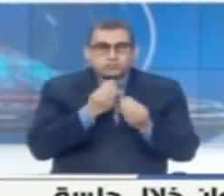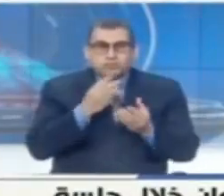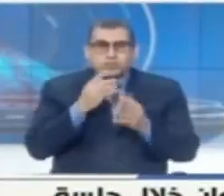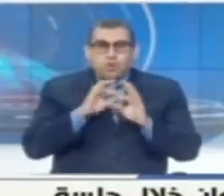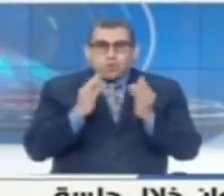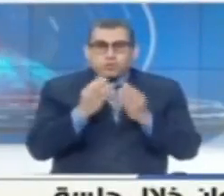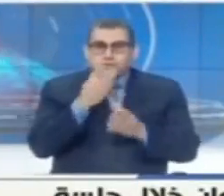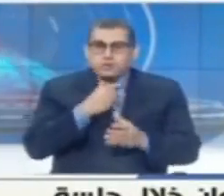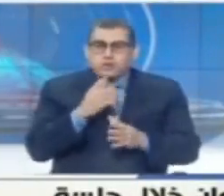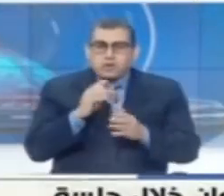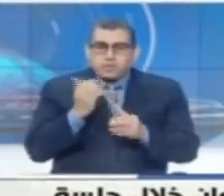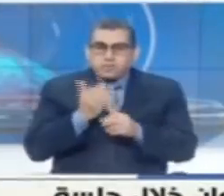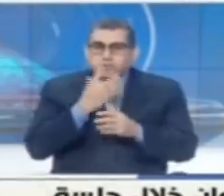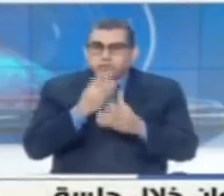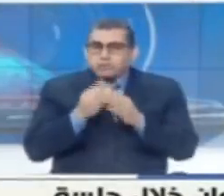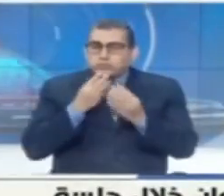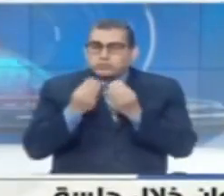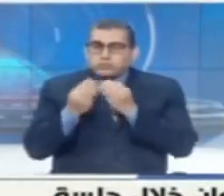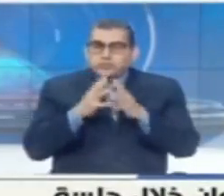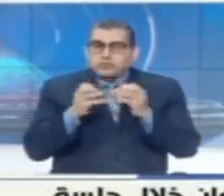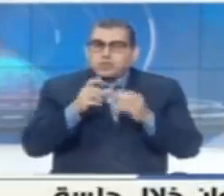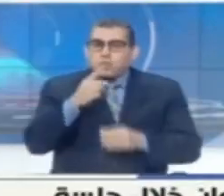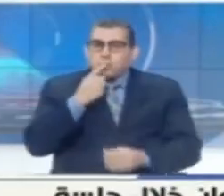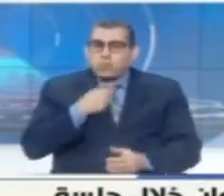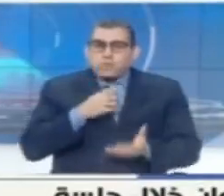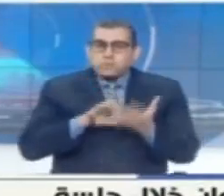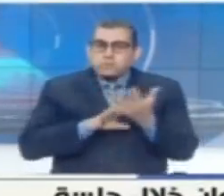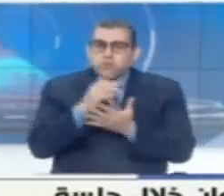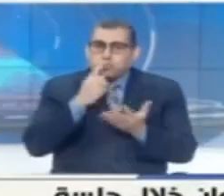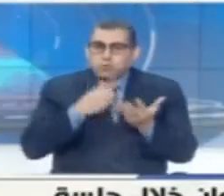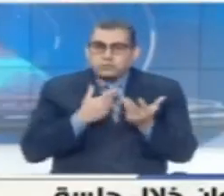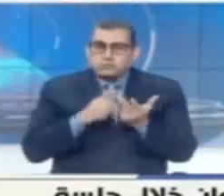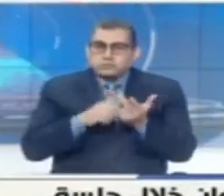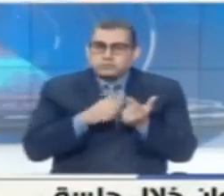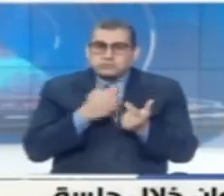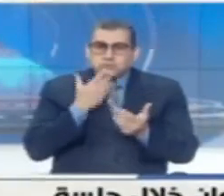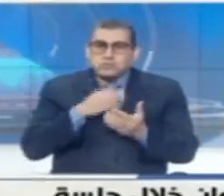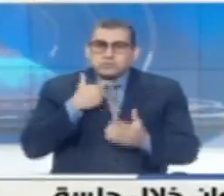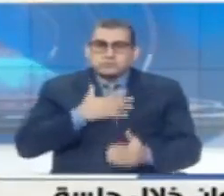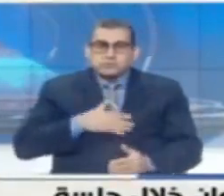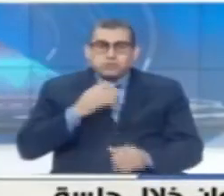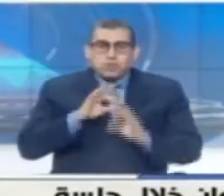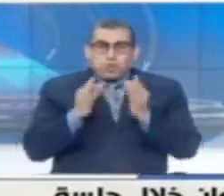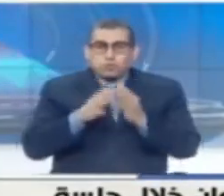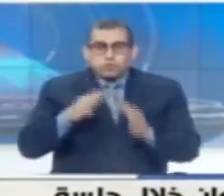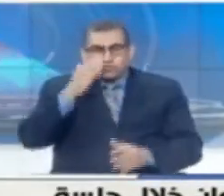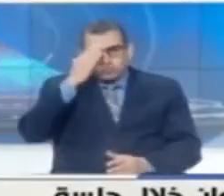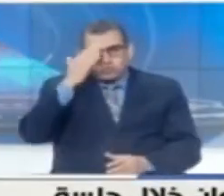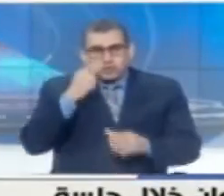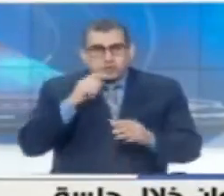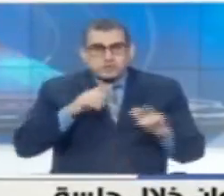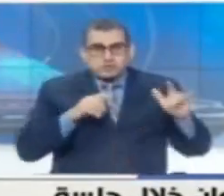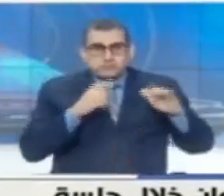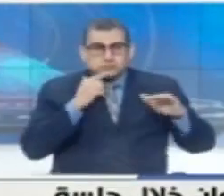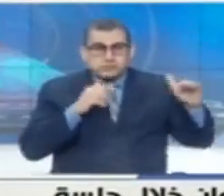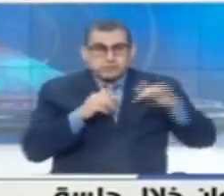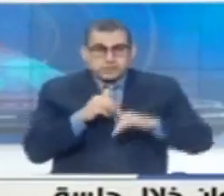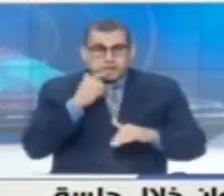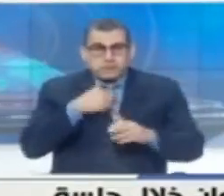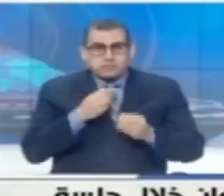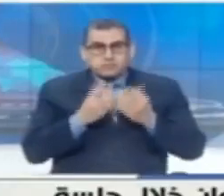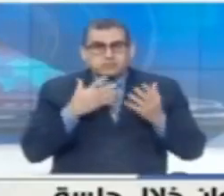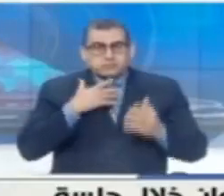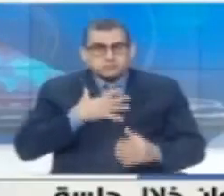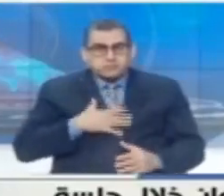أهالي القرية وناقشهم في احتياجات ومشاكل أهل القرية. هذا وقد رحب الأهالي بزيارة الرئيس القرية وأثنوا على